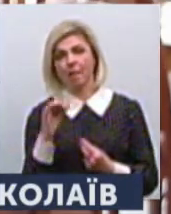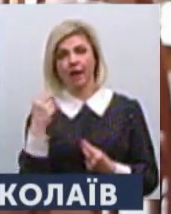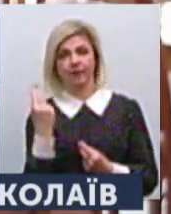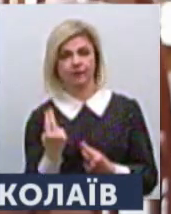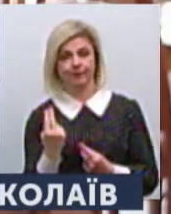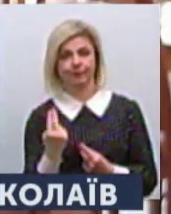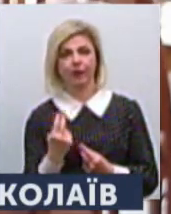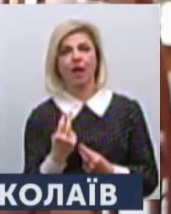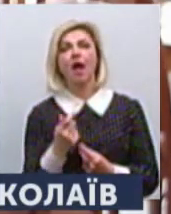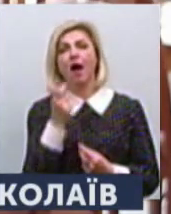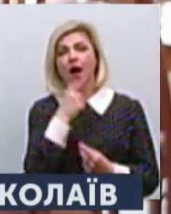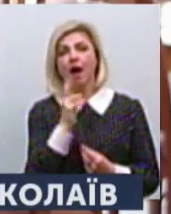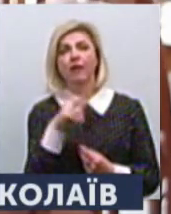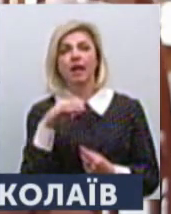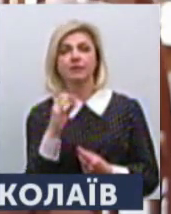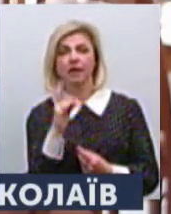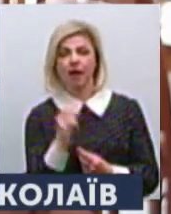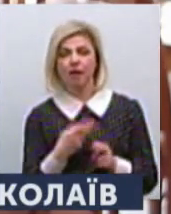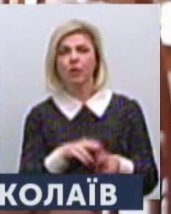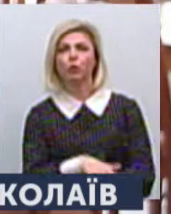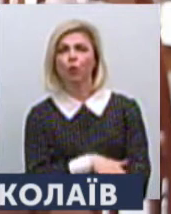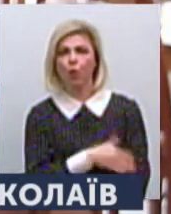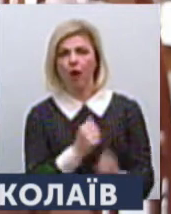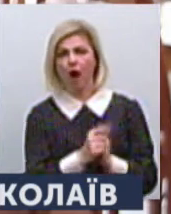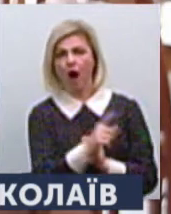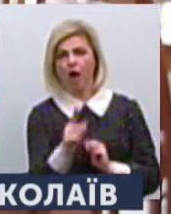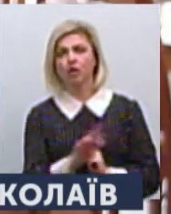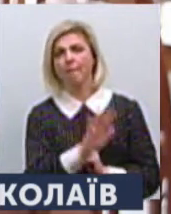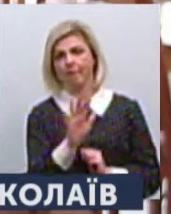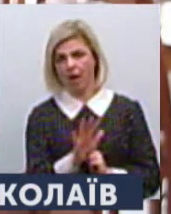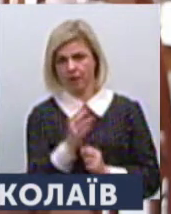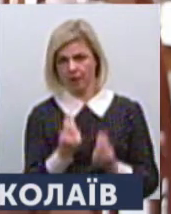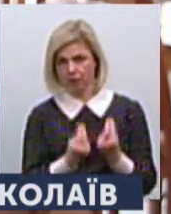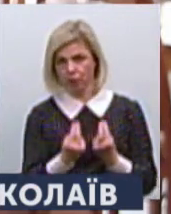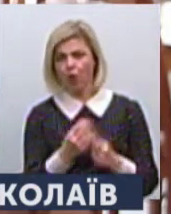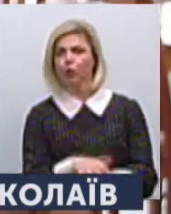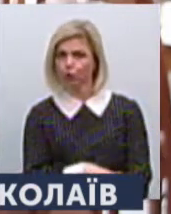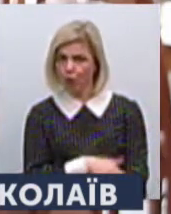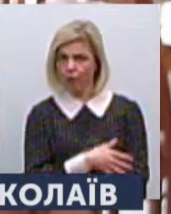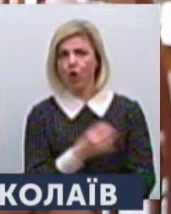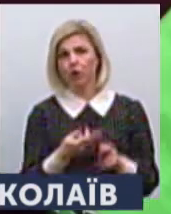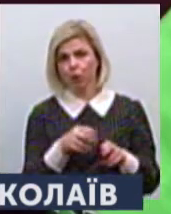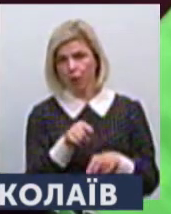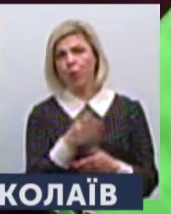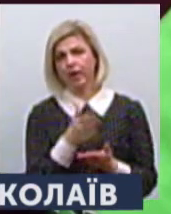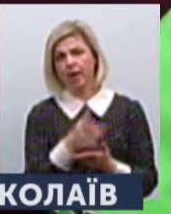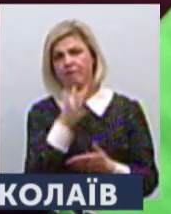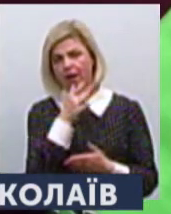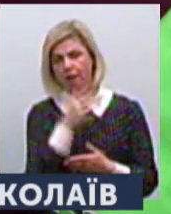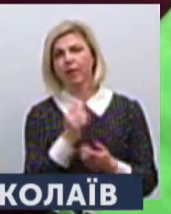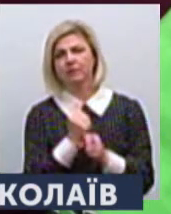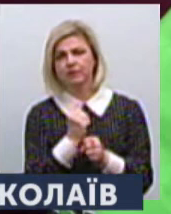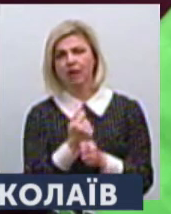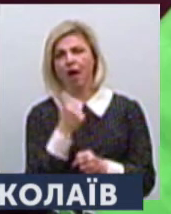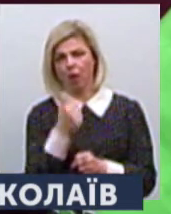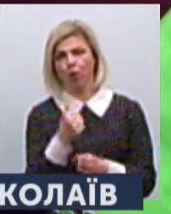– це такий тривалий турнір. Кожному учаснику близько 5 годин дається на гру. Тобто довго. І тому є час скласти гарний план,